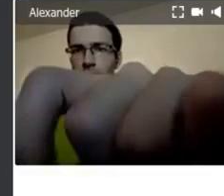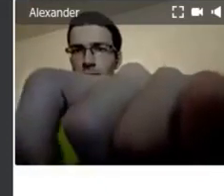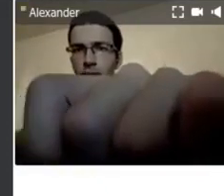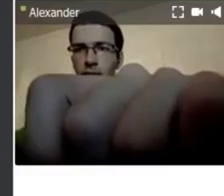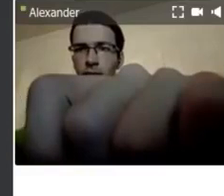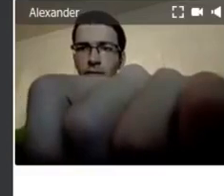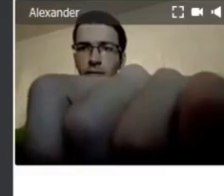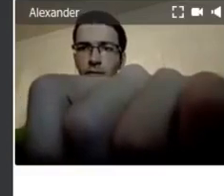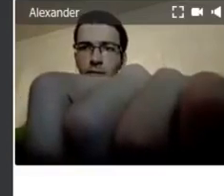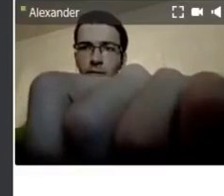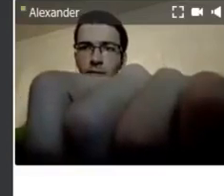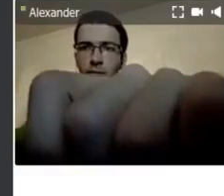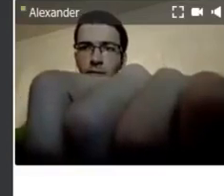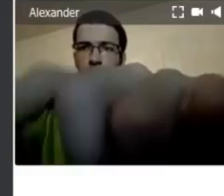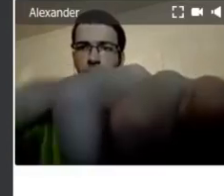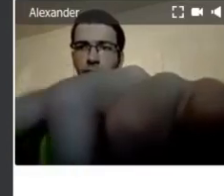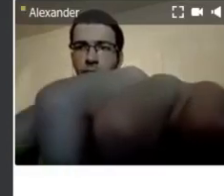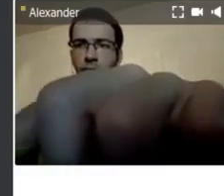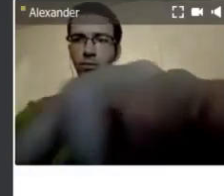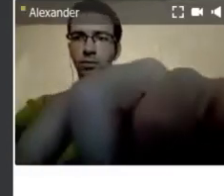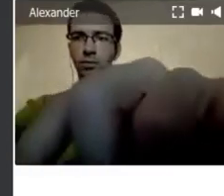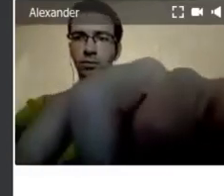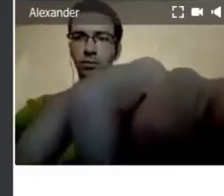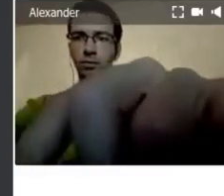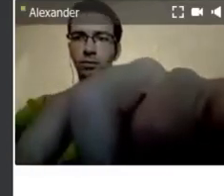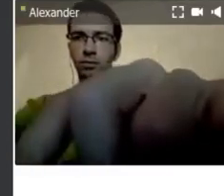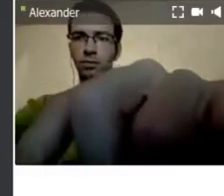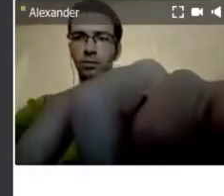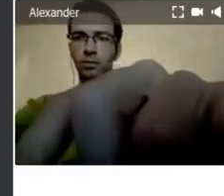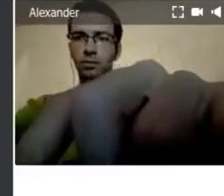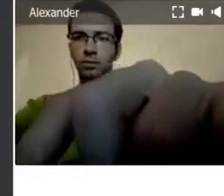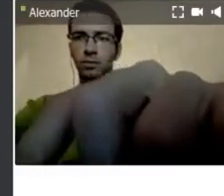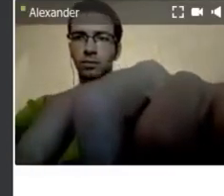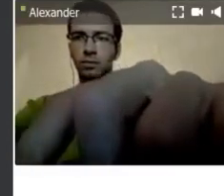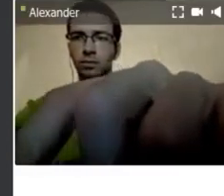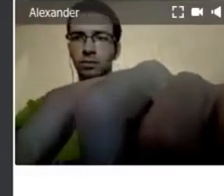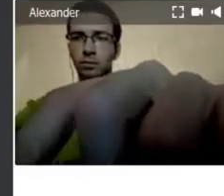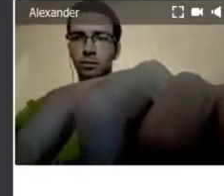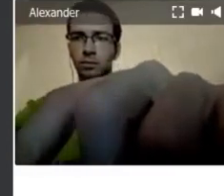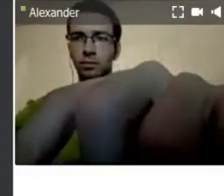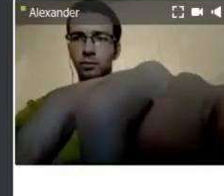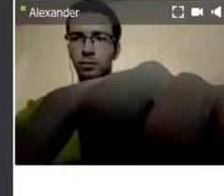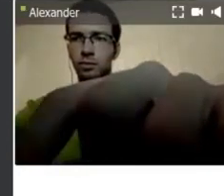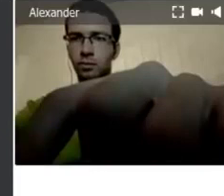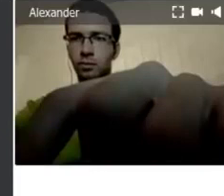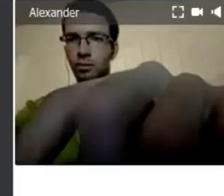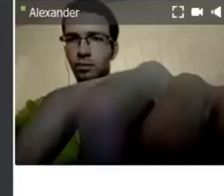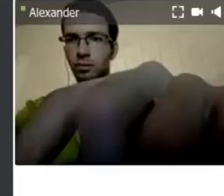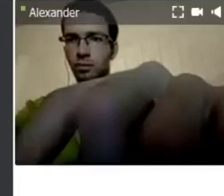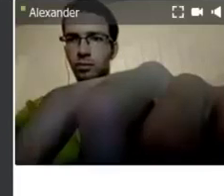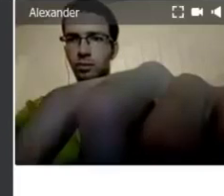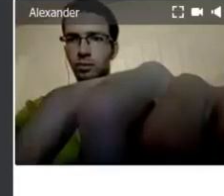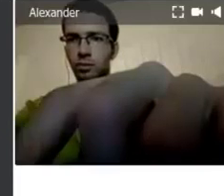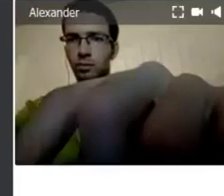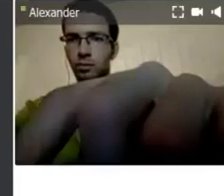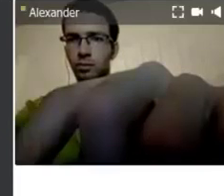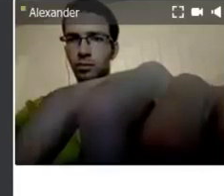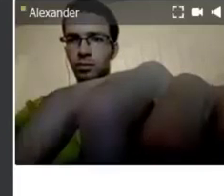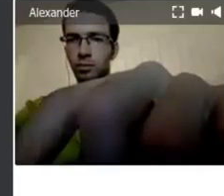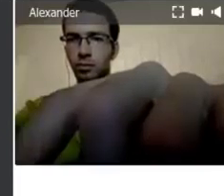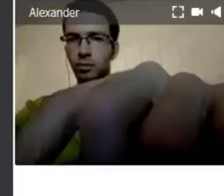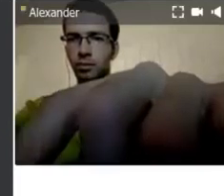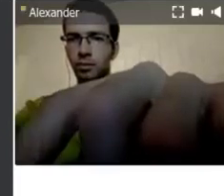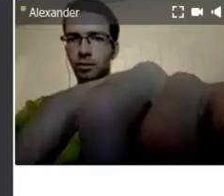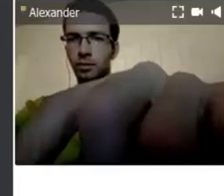торгует готовыми слитками, то есть вот такие слитки физического золота, реальное золото, вот